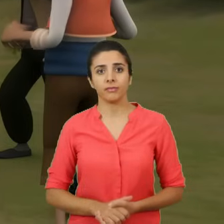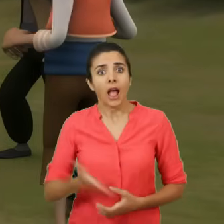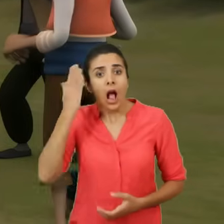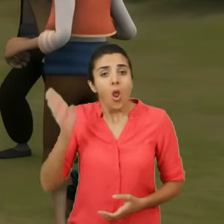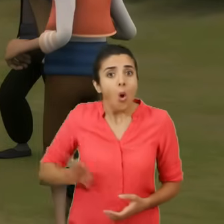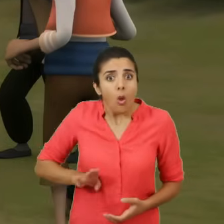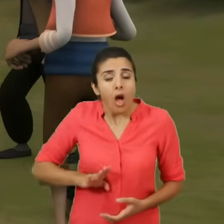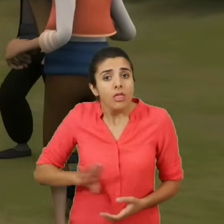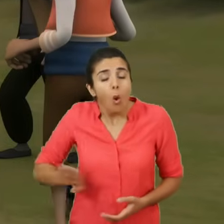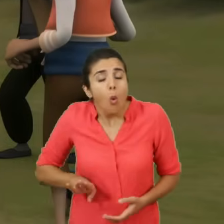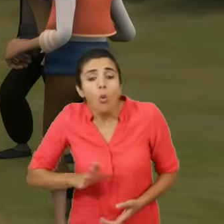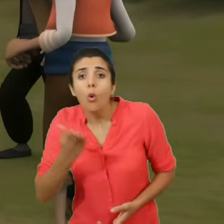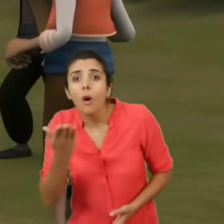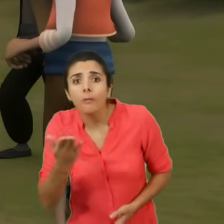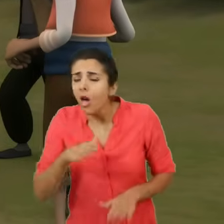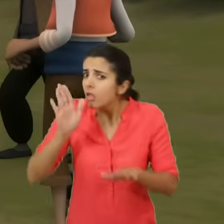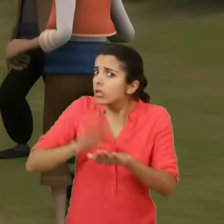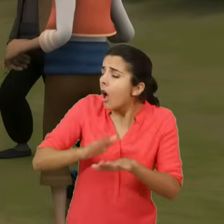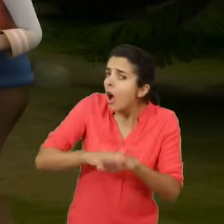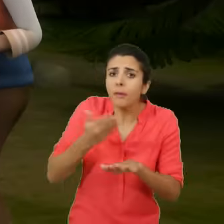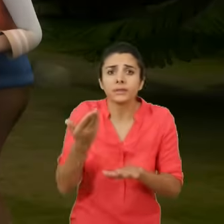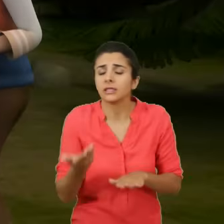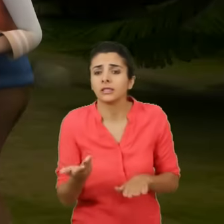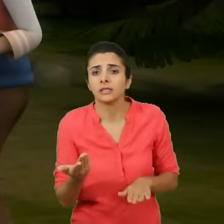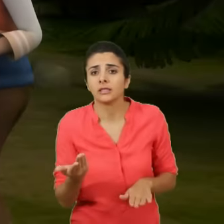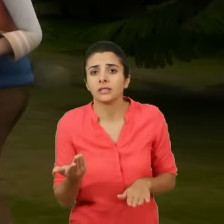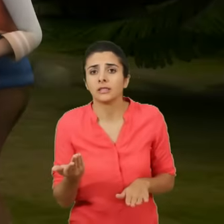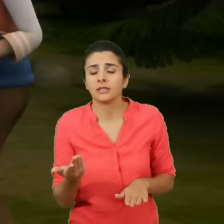Keloğlan, oğlum. Ne yaptın sen?